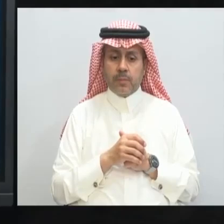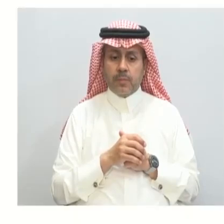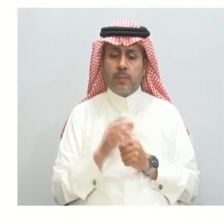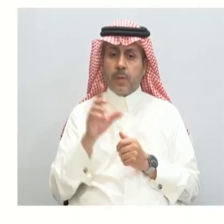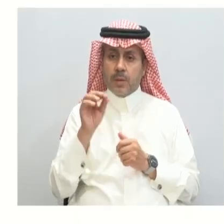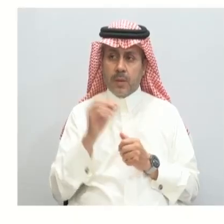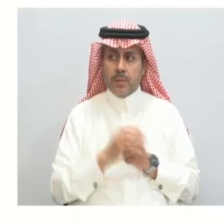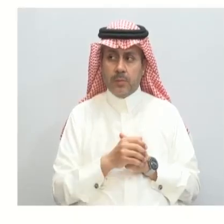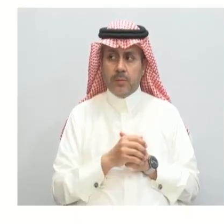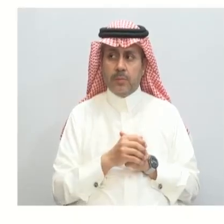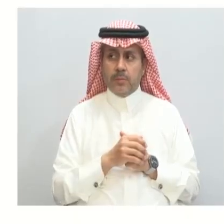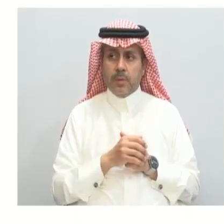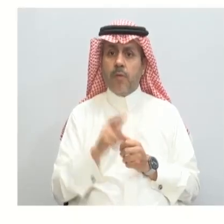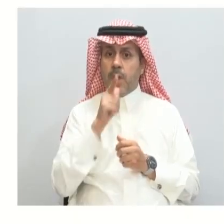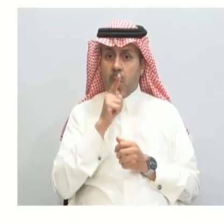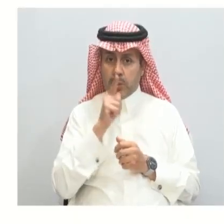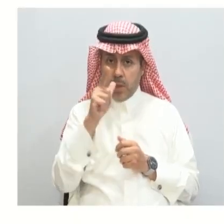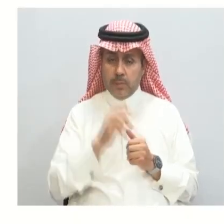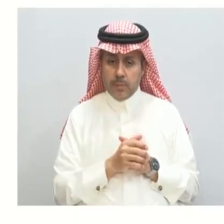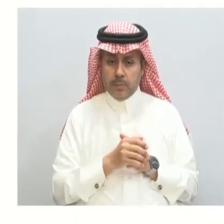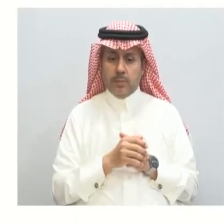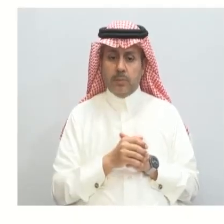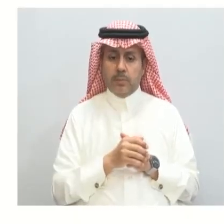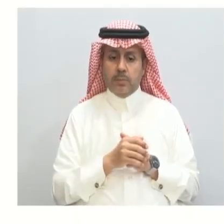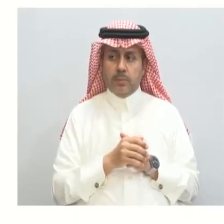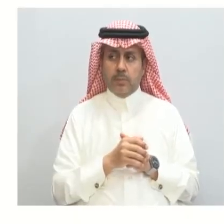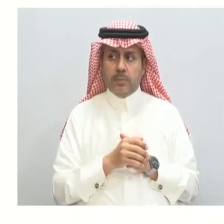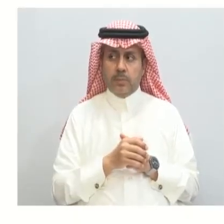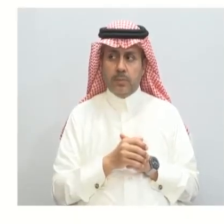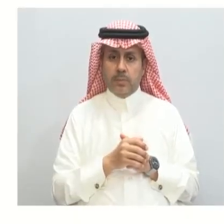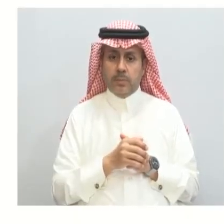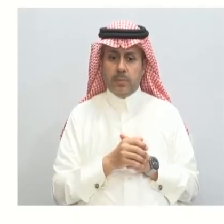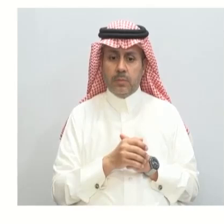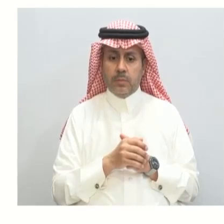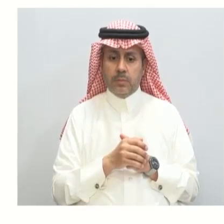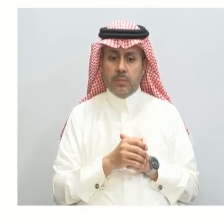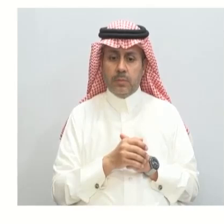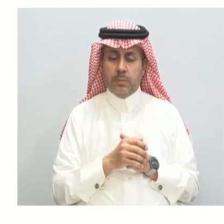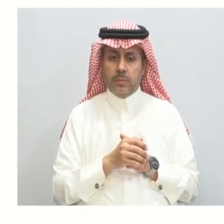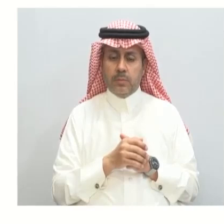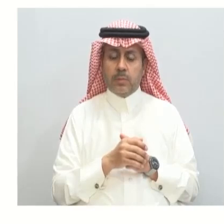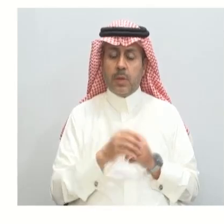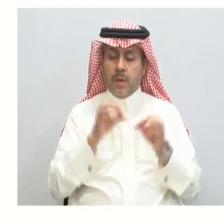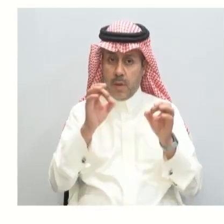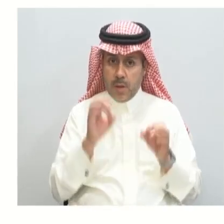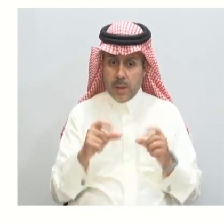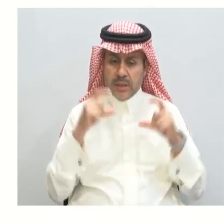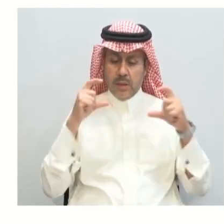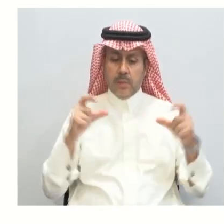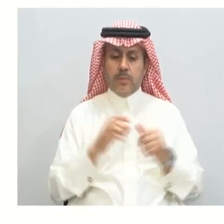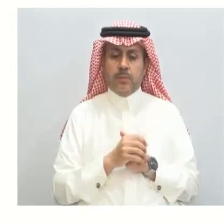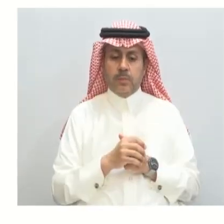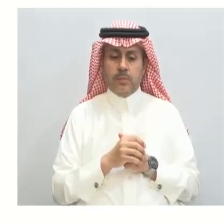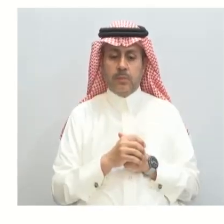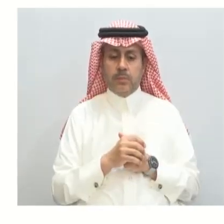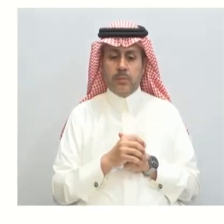احسنتم نجد ذلك في قوله تعالى ثم لتسالن يومئذ عن النعيم ف هذه الايه داله على ان الناس